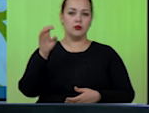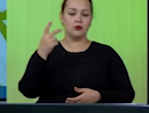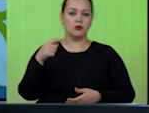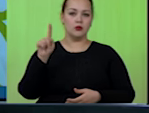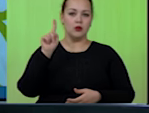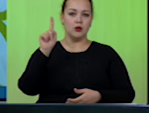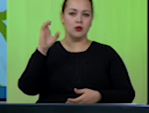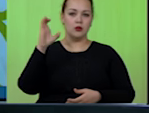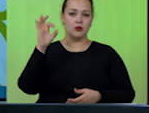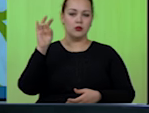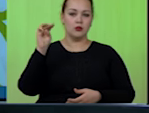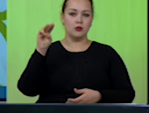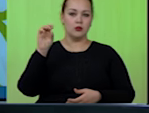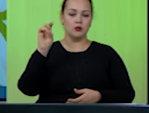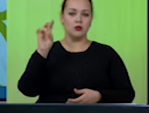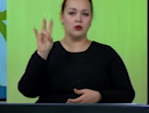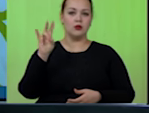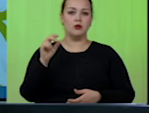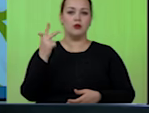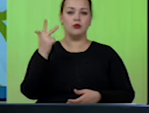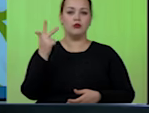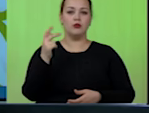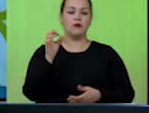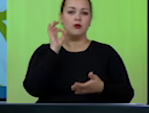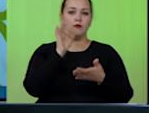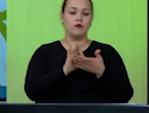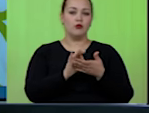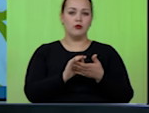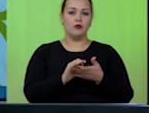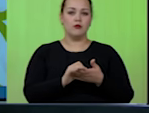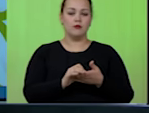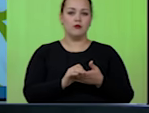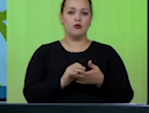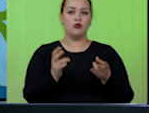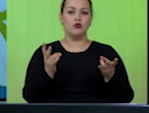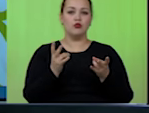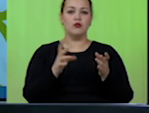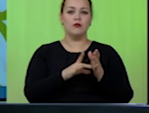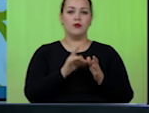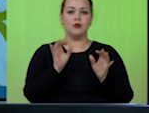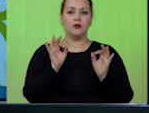Три варианта ответов. Вы должны выбрать один правильный. А.